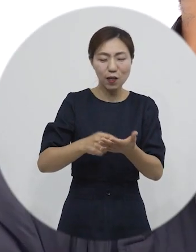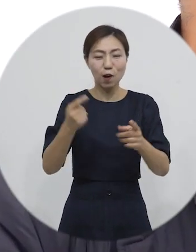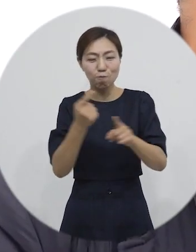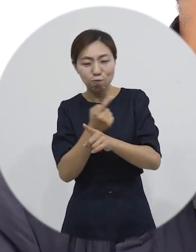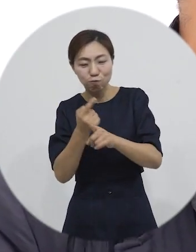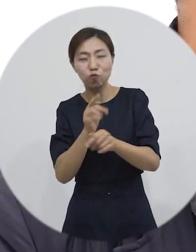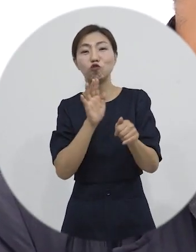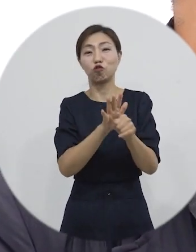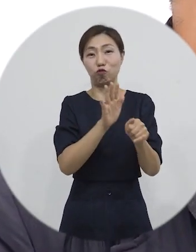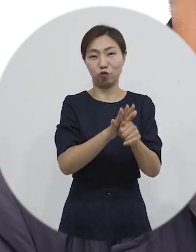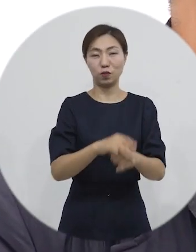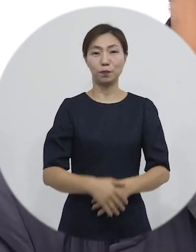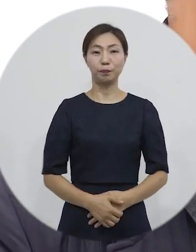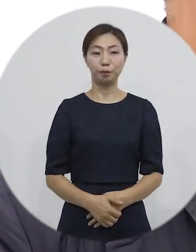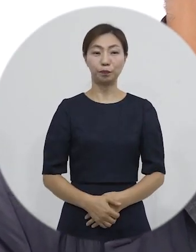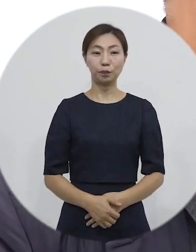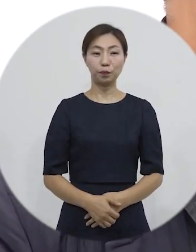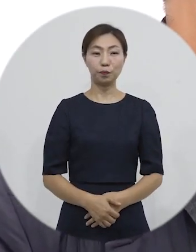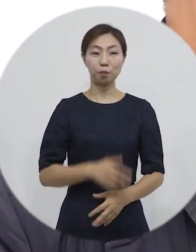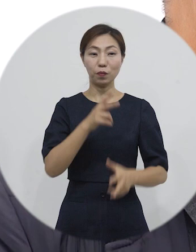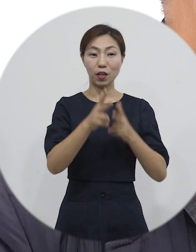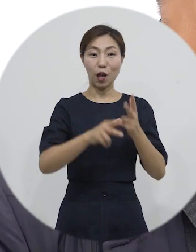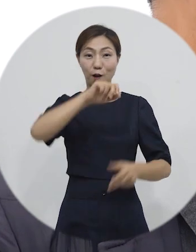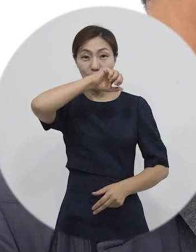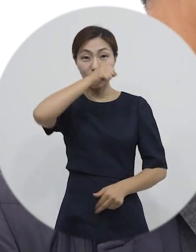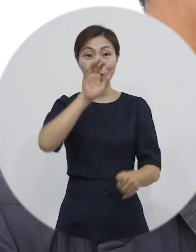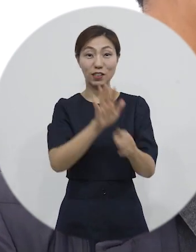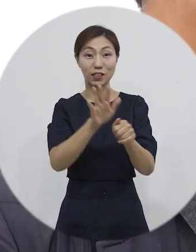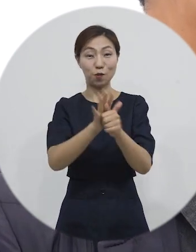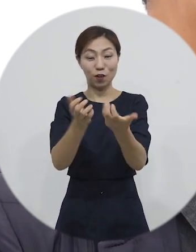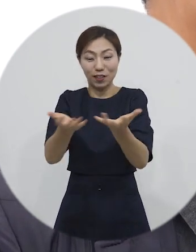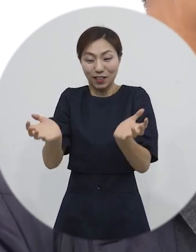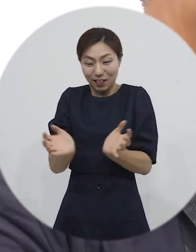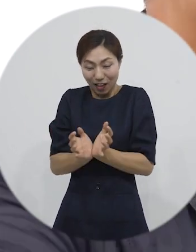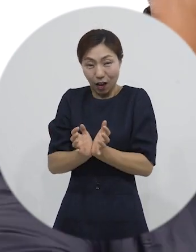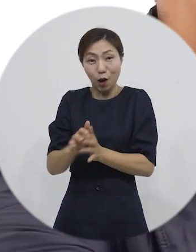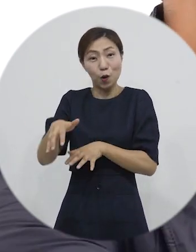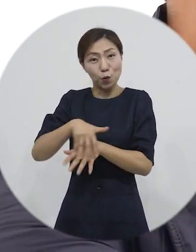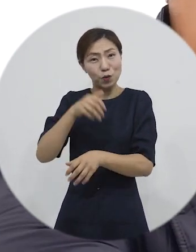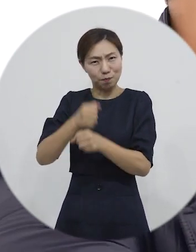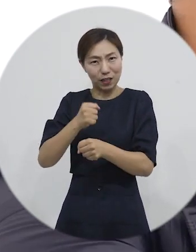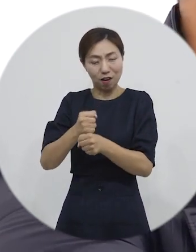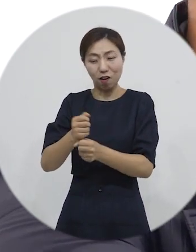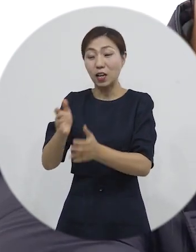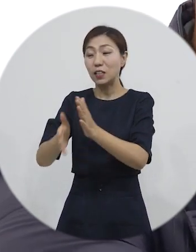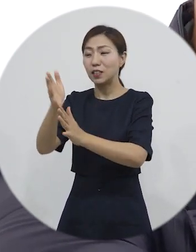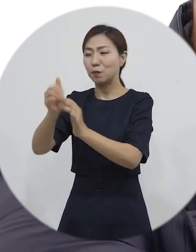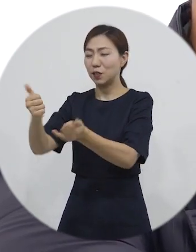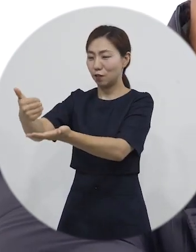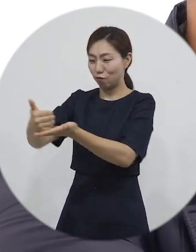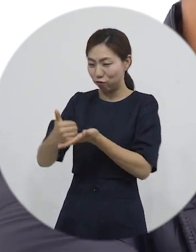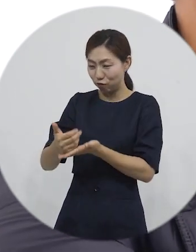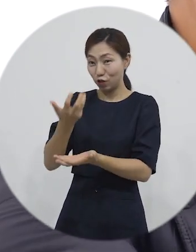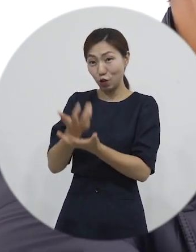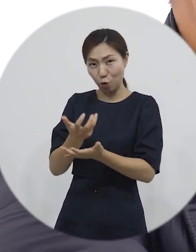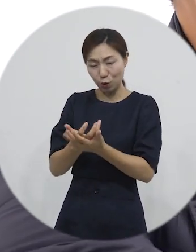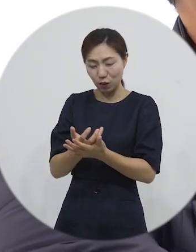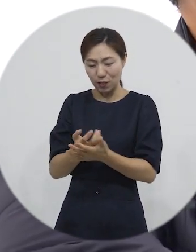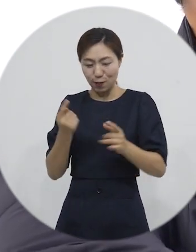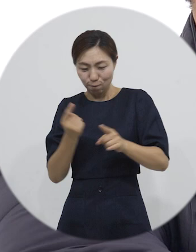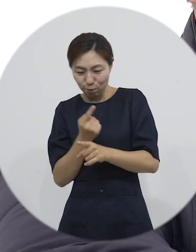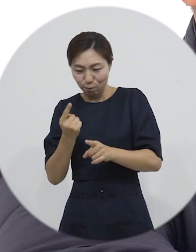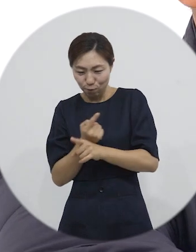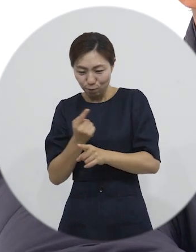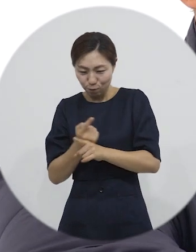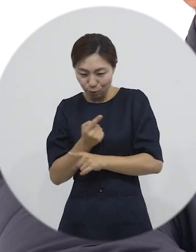지금 참여예산지원단이라고 하는 것을 구성해서 주민들이 낸 사업을 수정하고 보완해서 사업부서에서